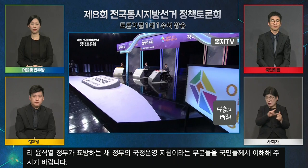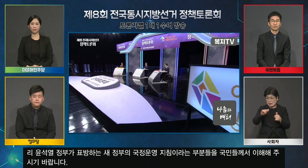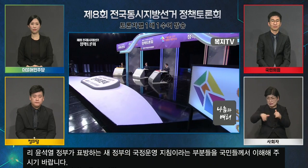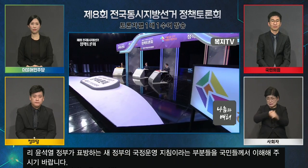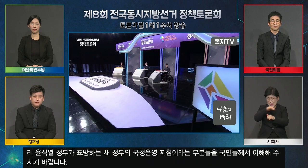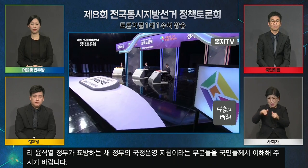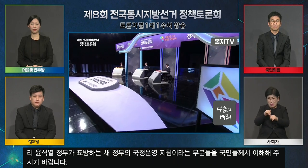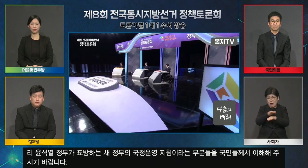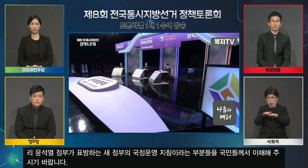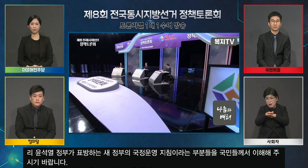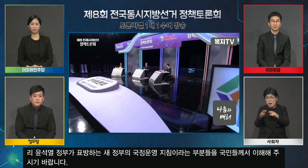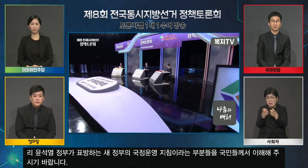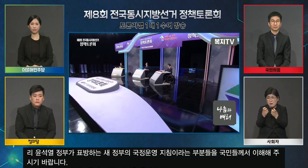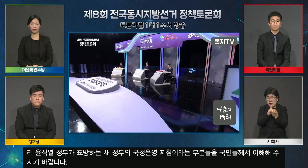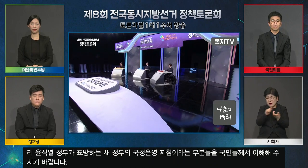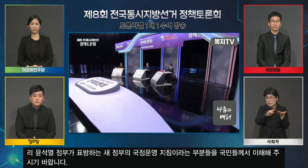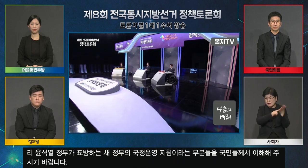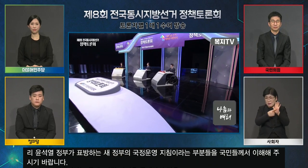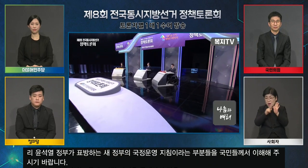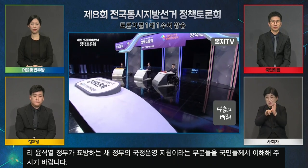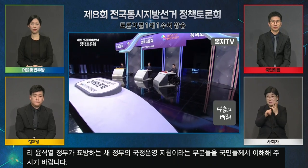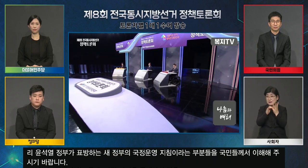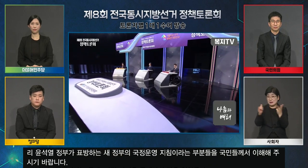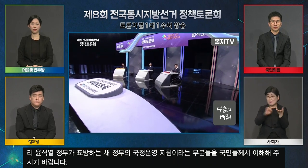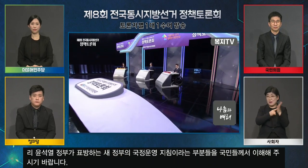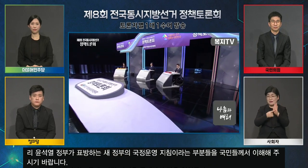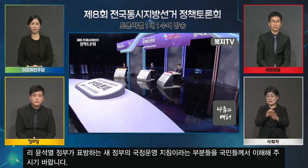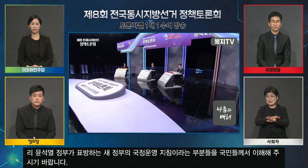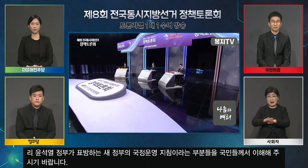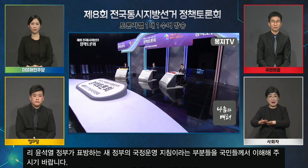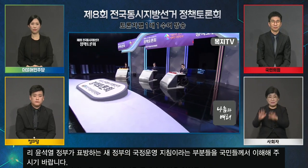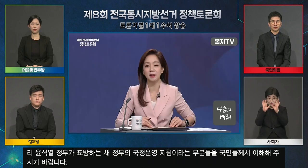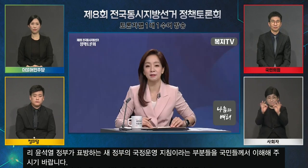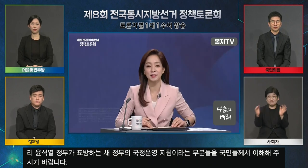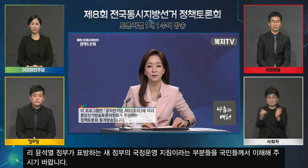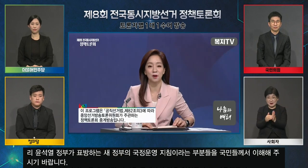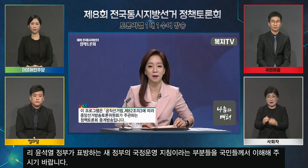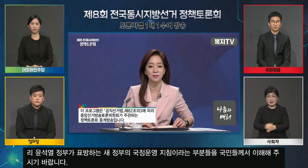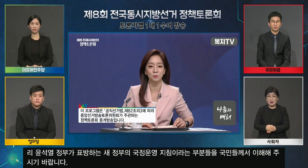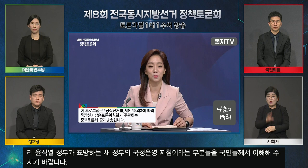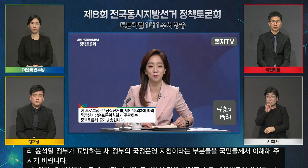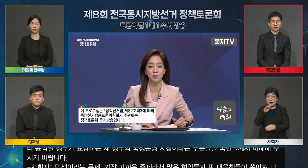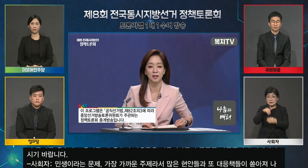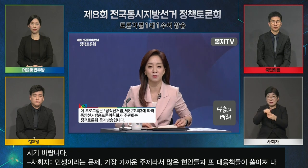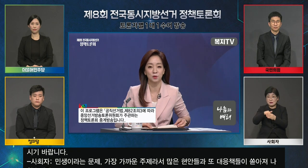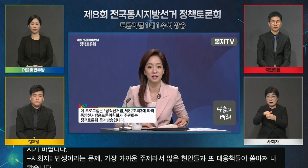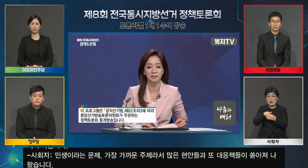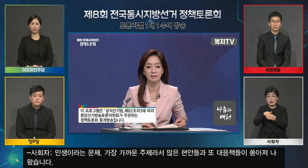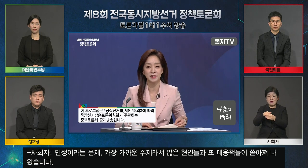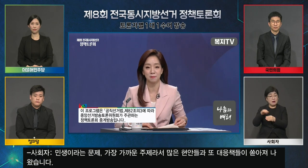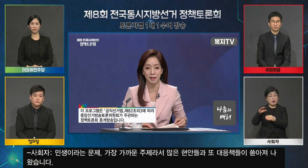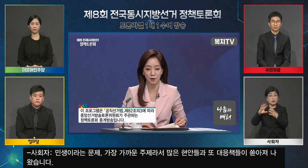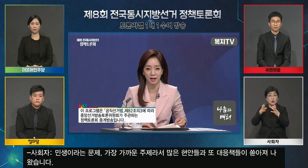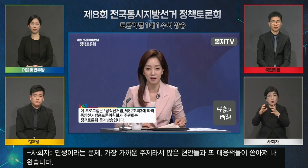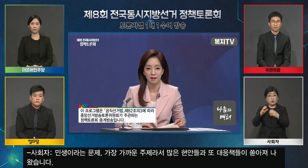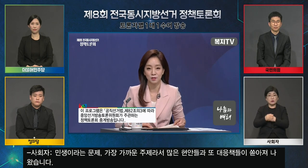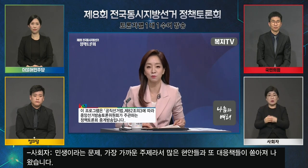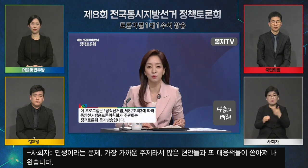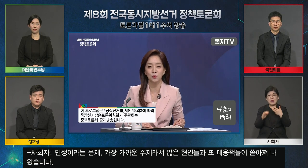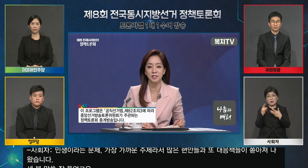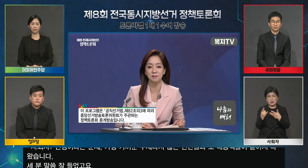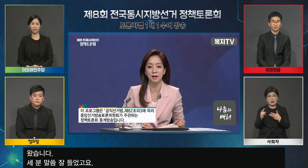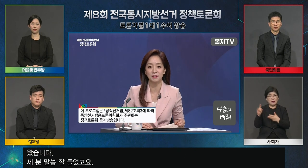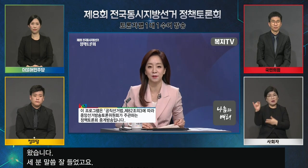대응책들이 쏘아져 나왔습니다. 세 번 말씀 잘 들었고요. 자 여러분께서는 지금 중앙선거방송토론위원회가 주관하는 제8회